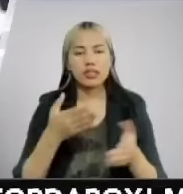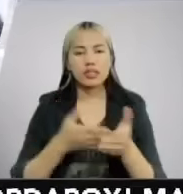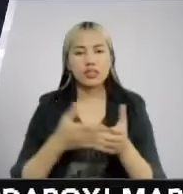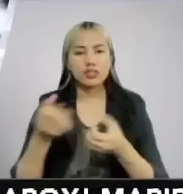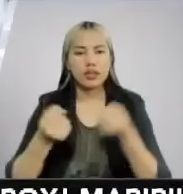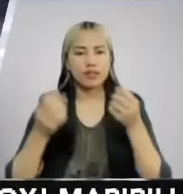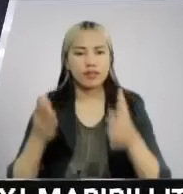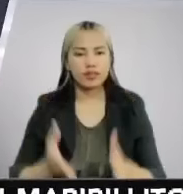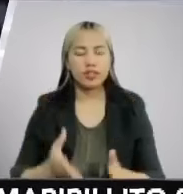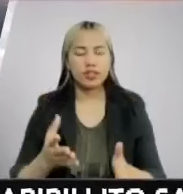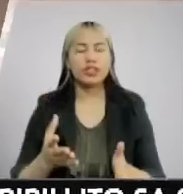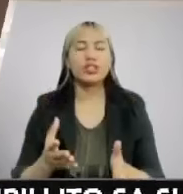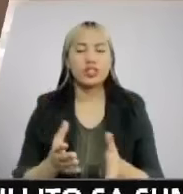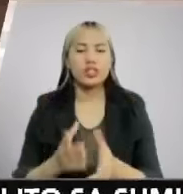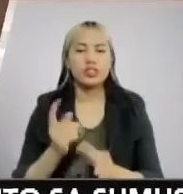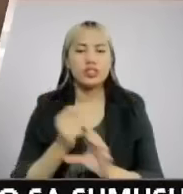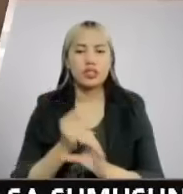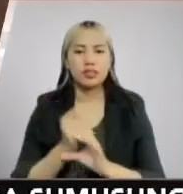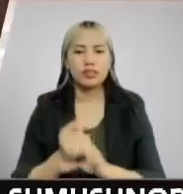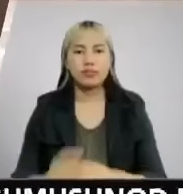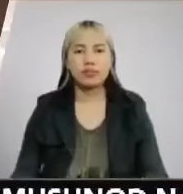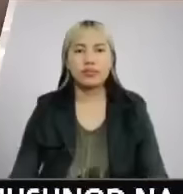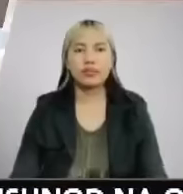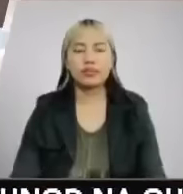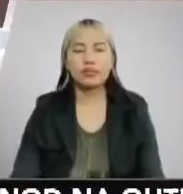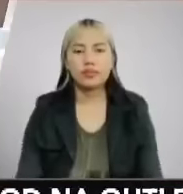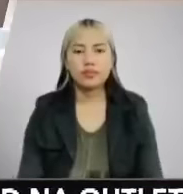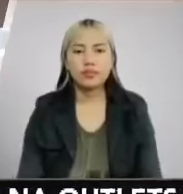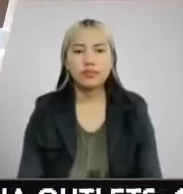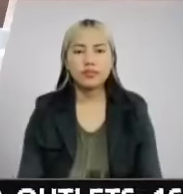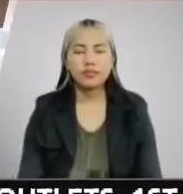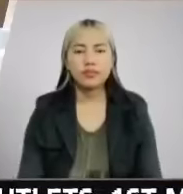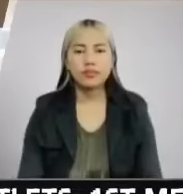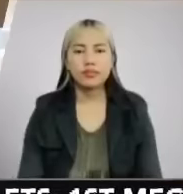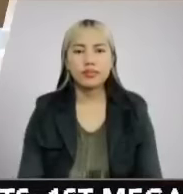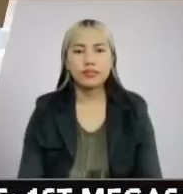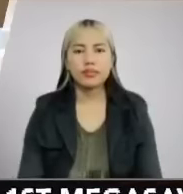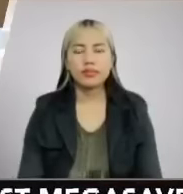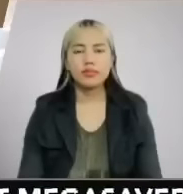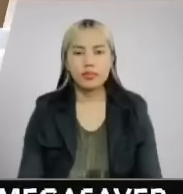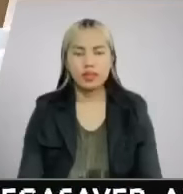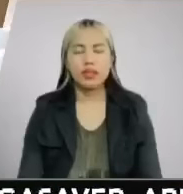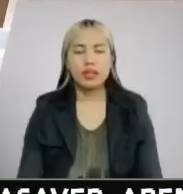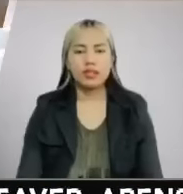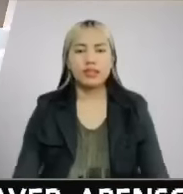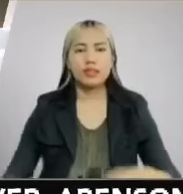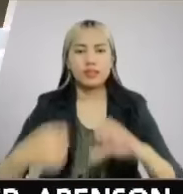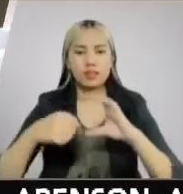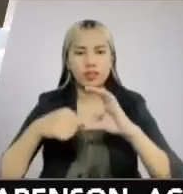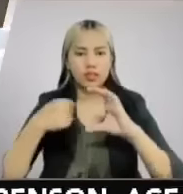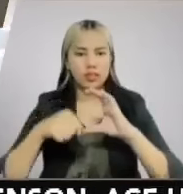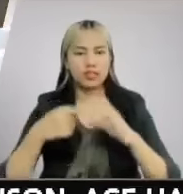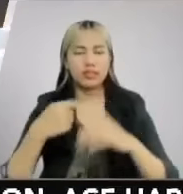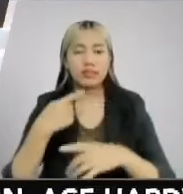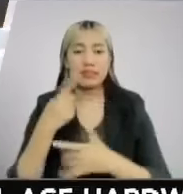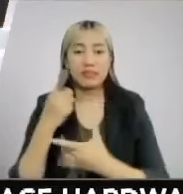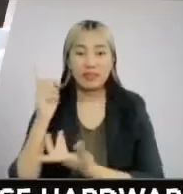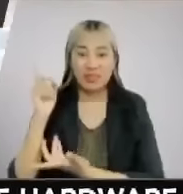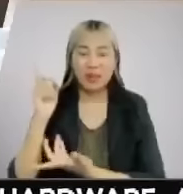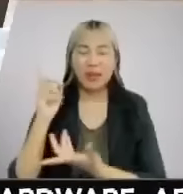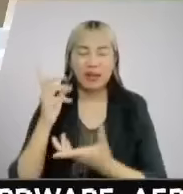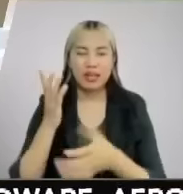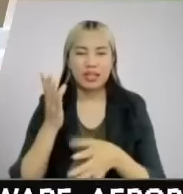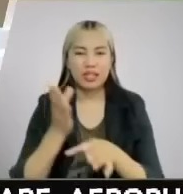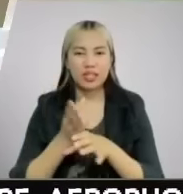driver ng truck sa Ocampo camarinas Sur naman isang multi-purpose vehicle ang tumagilid sa kalsada